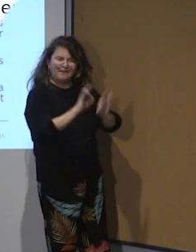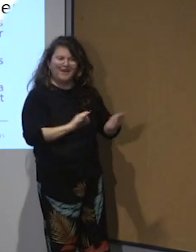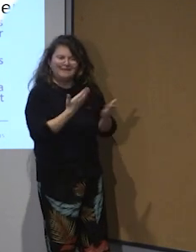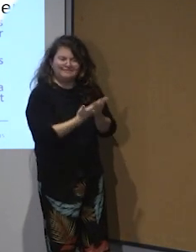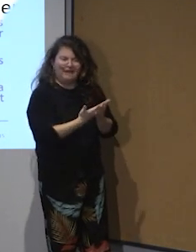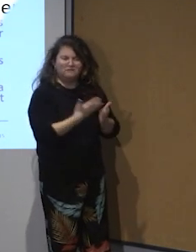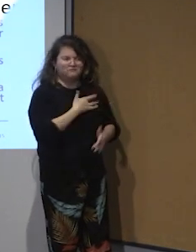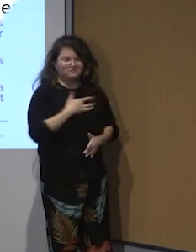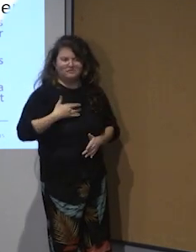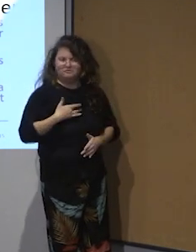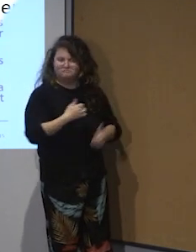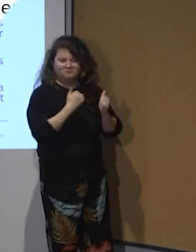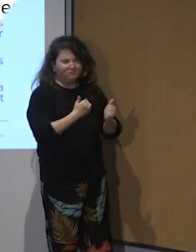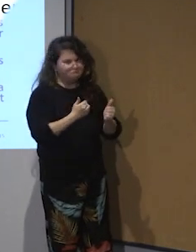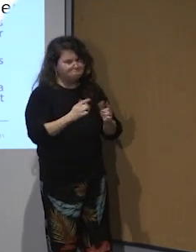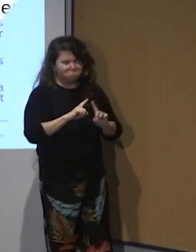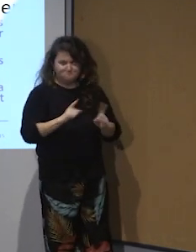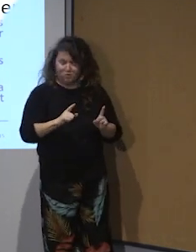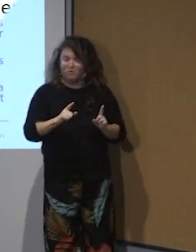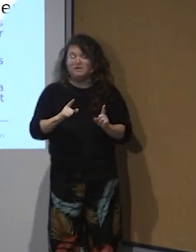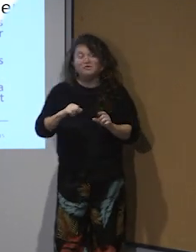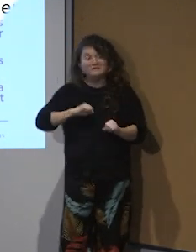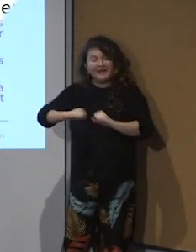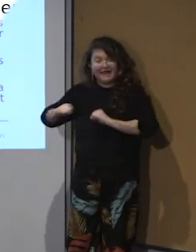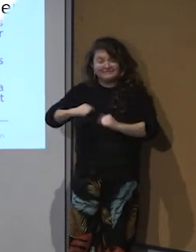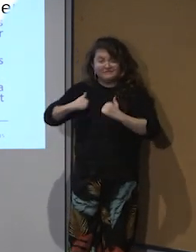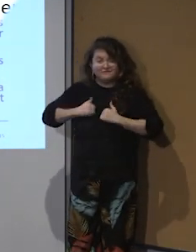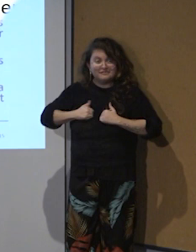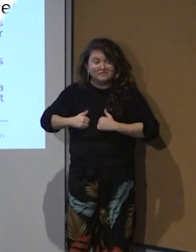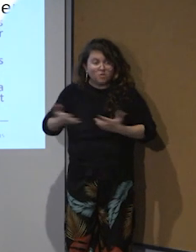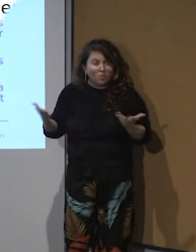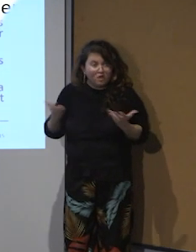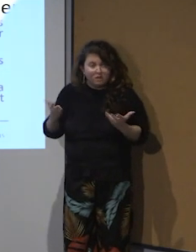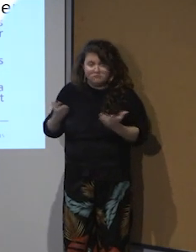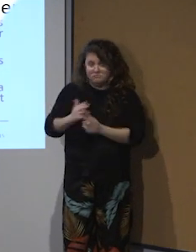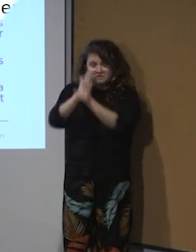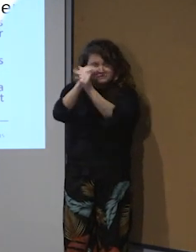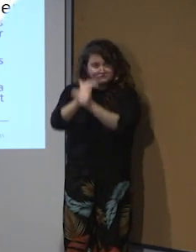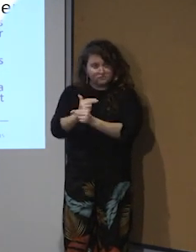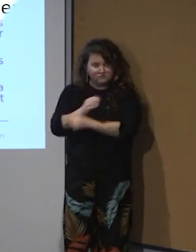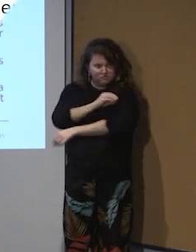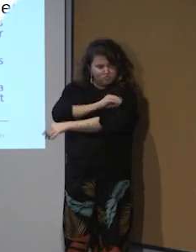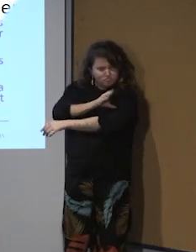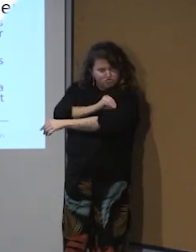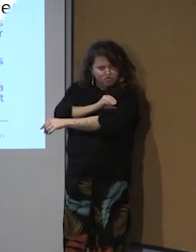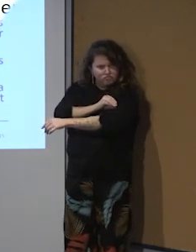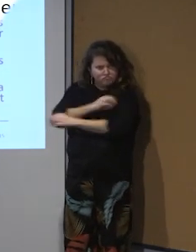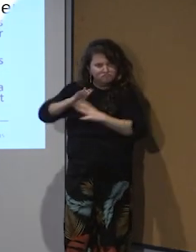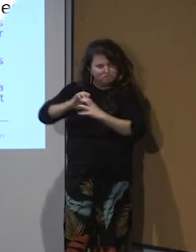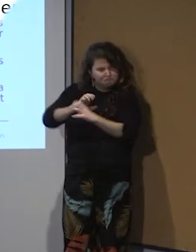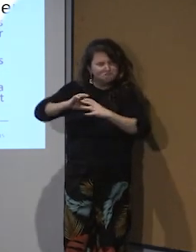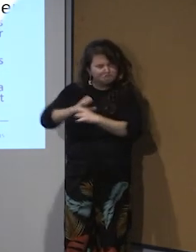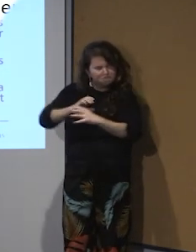L'activité physique, c'est un mouvement corporel produit par la contraction des muscles et entraînant une augmentation de la